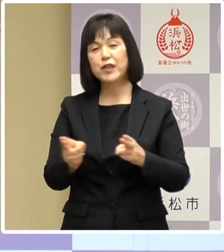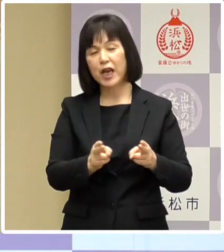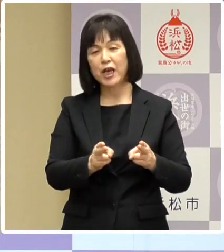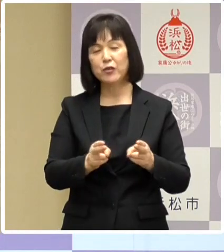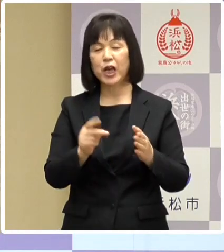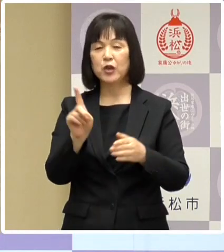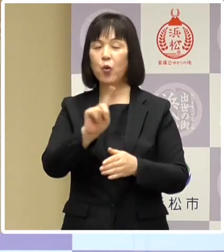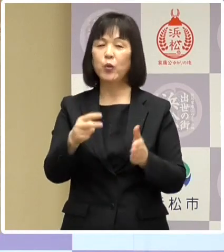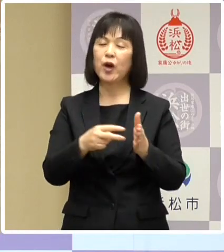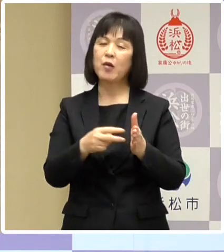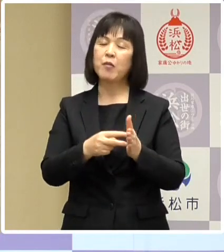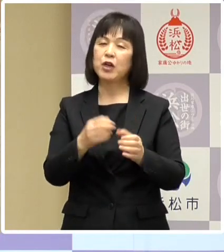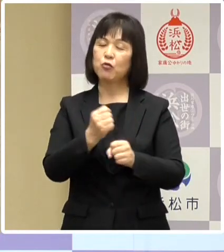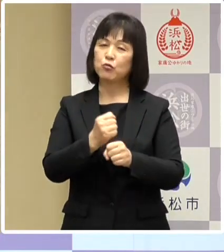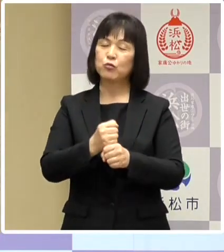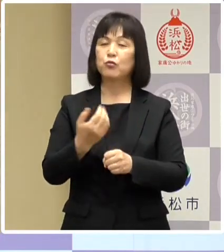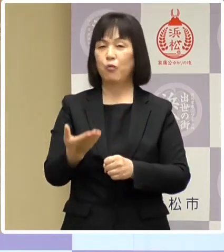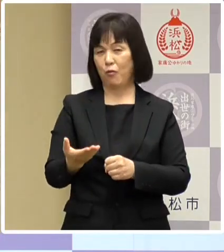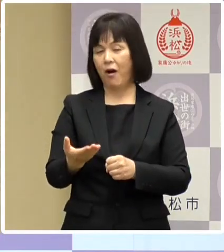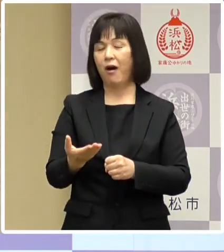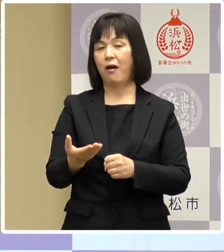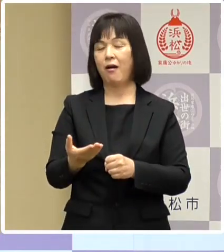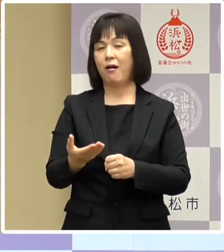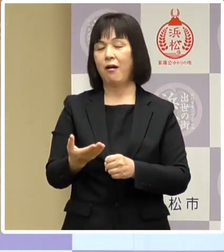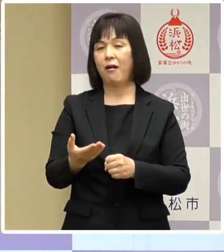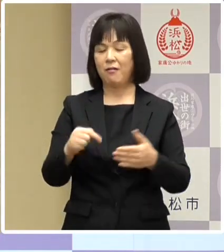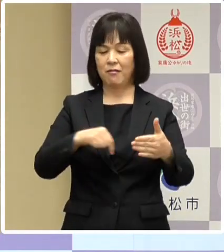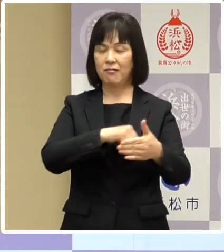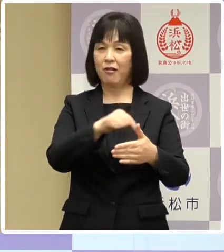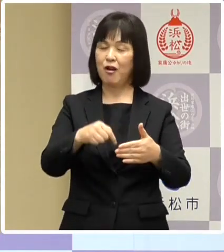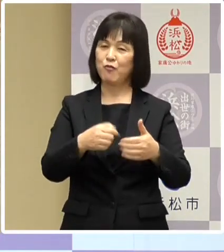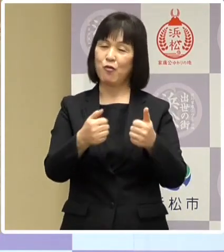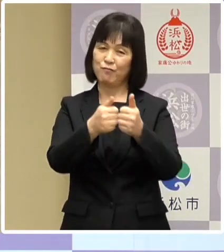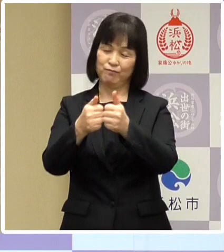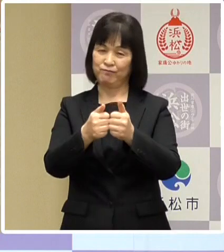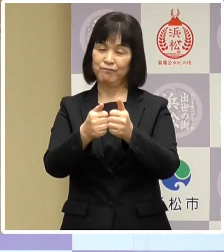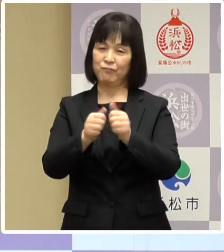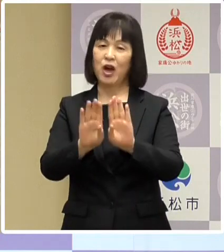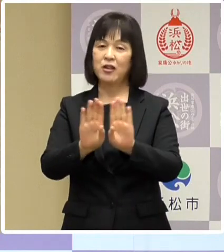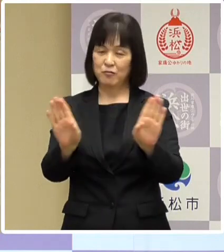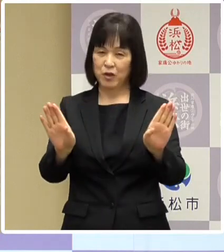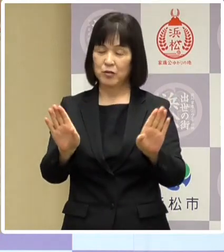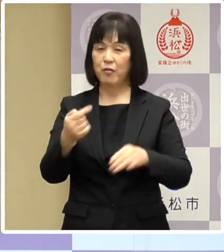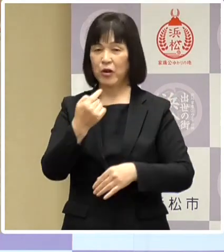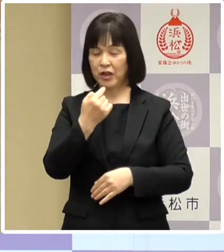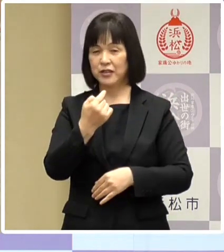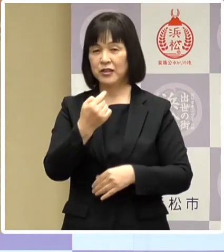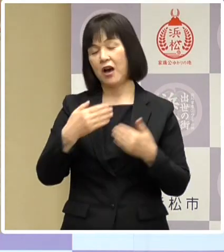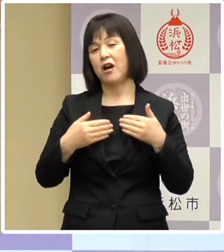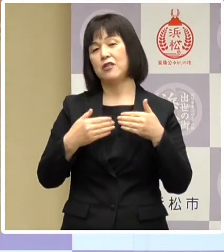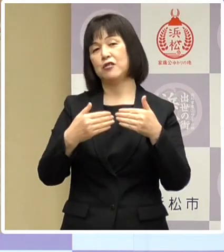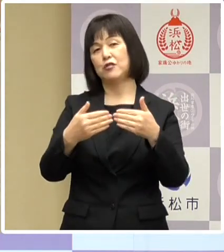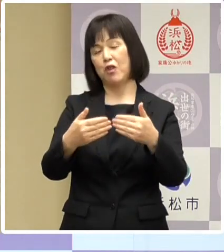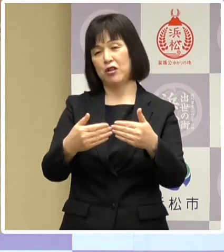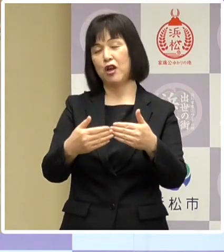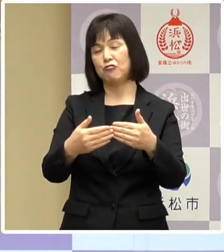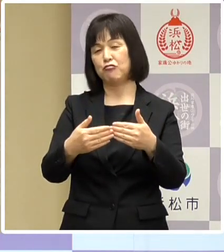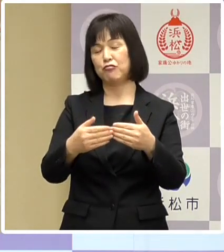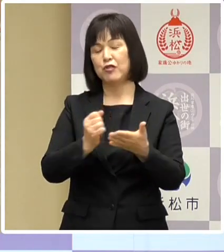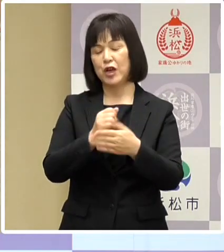ていくかと、中身の議論がされていくと思いますし、あるいは今私どもが進めている重要